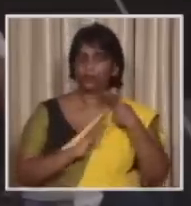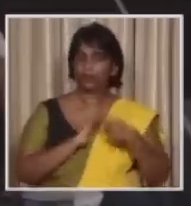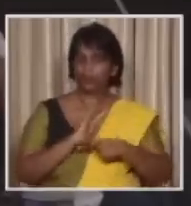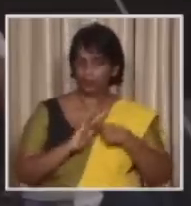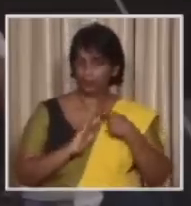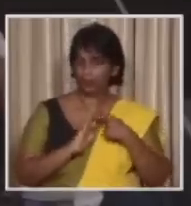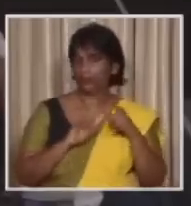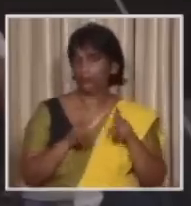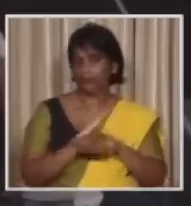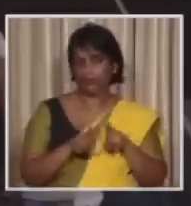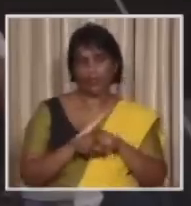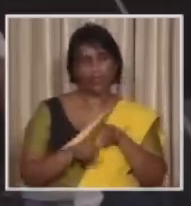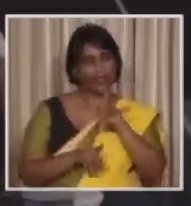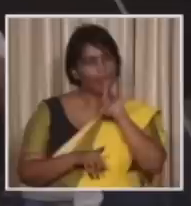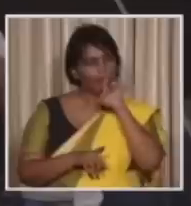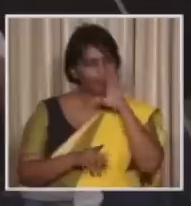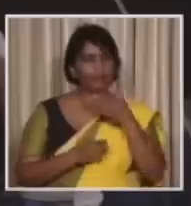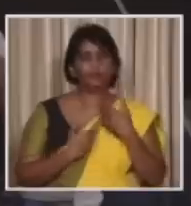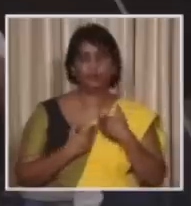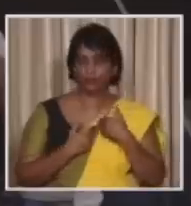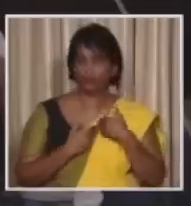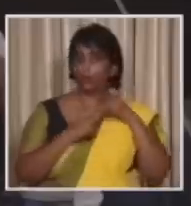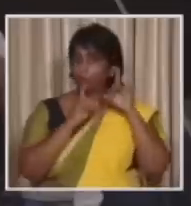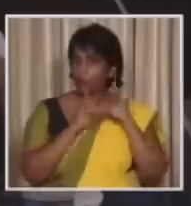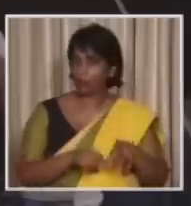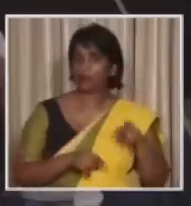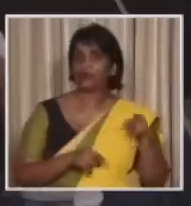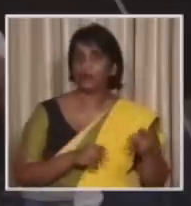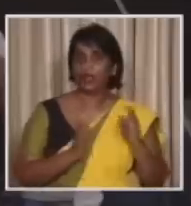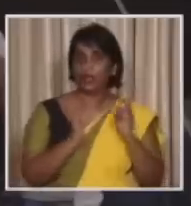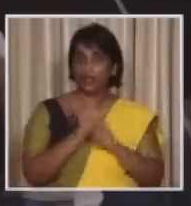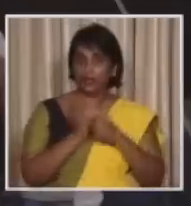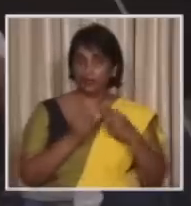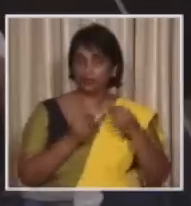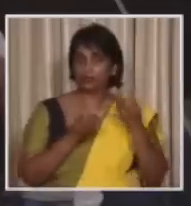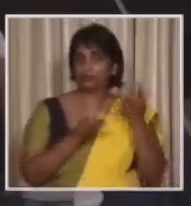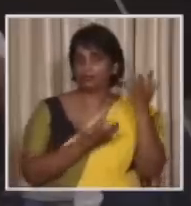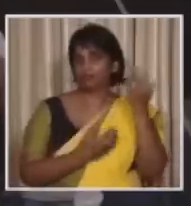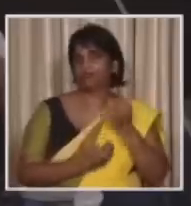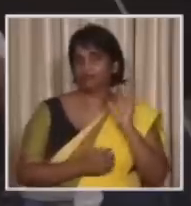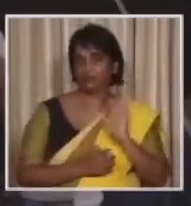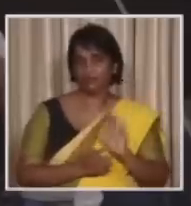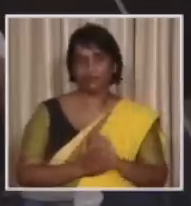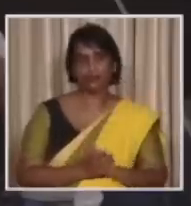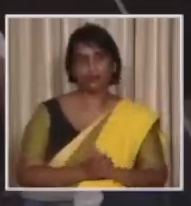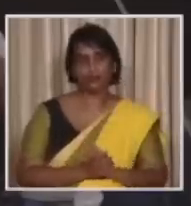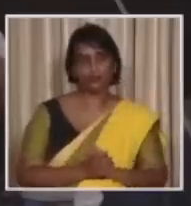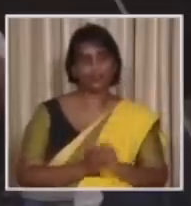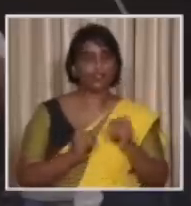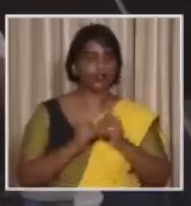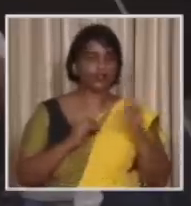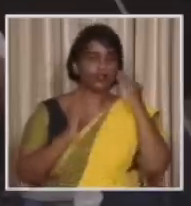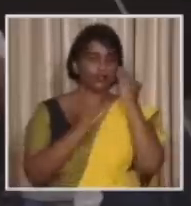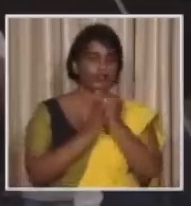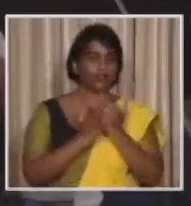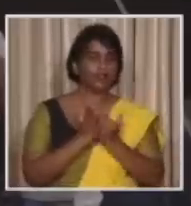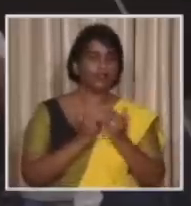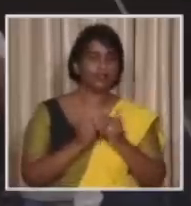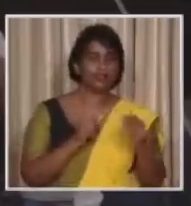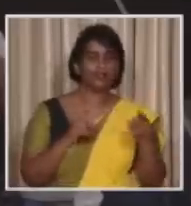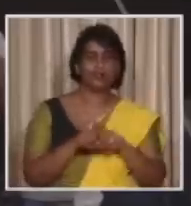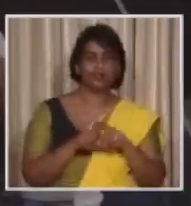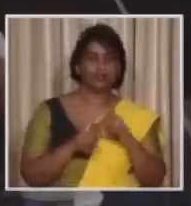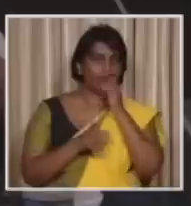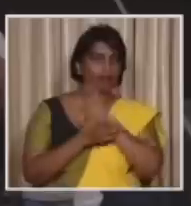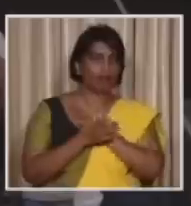විදිහට ලැජ්ජ වෙන්න ඕනි මෙවැනි ණය මුදලක් ගන්න වීම පිළිබඳව මට මතකයි